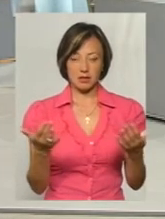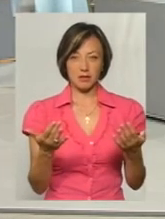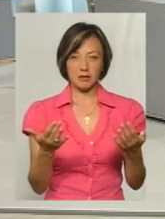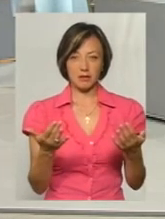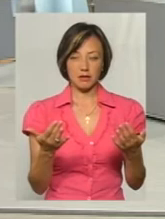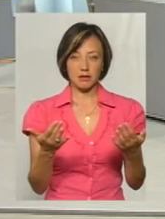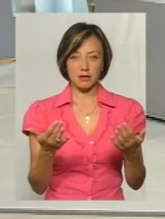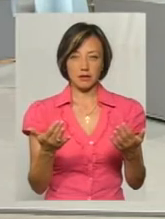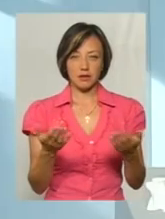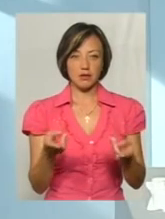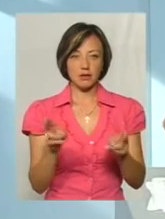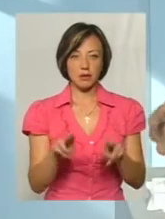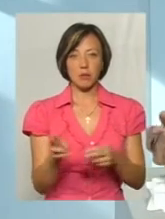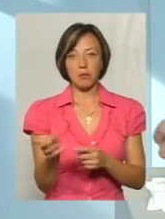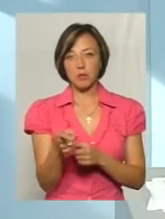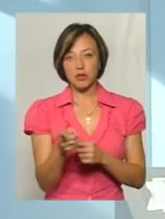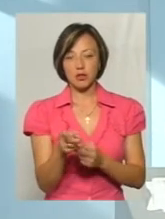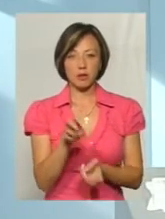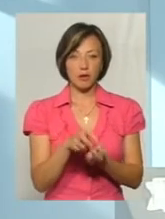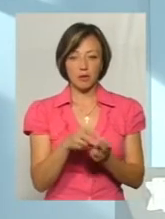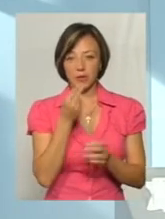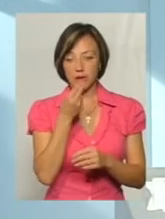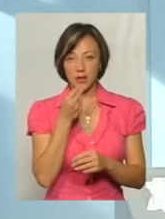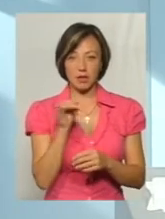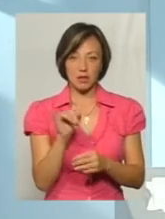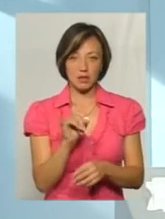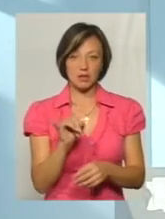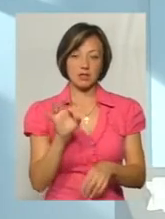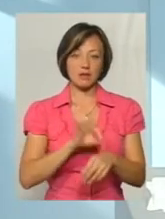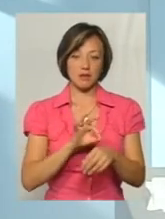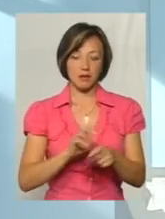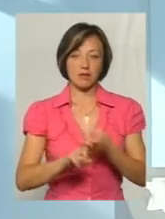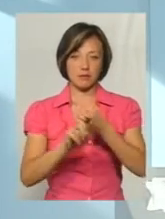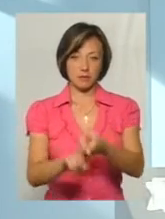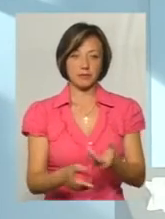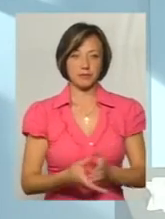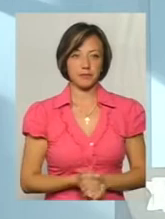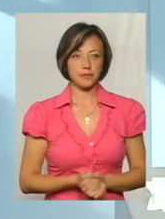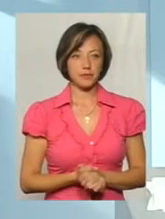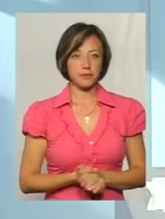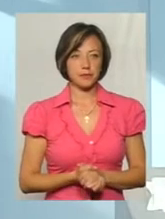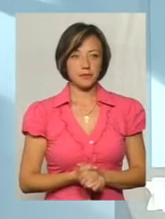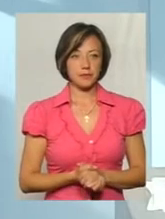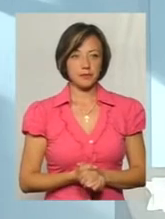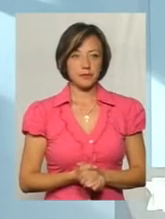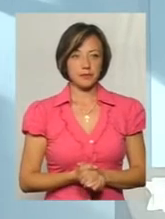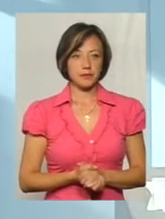відповідно, якась мишка також похарчувалася і занесла даний вірус до тварин.